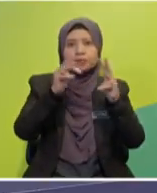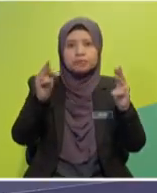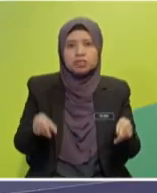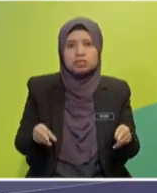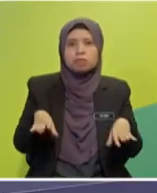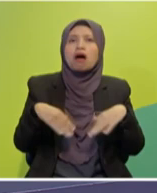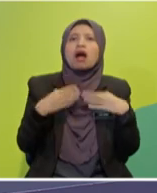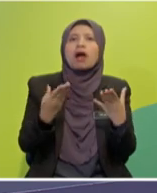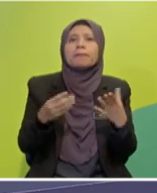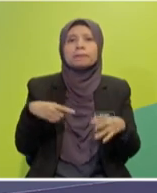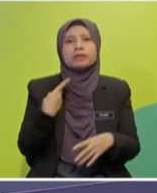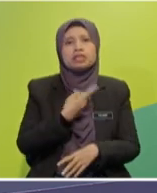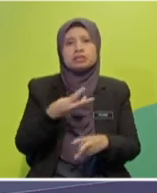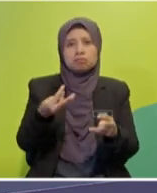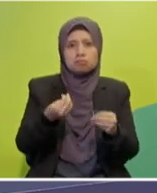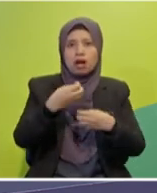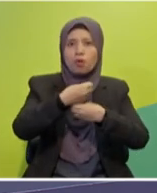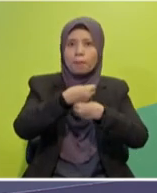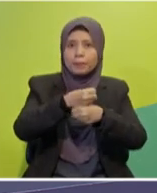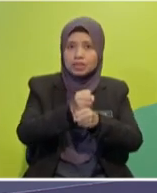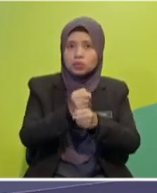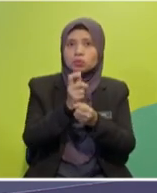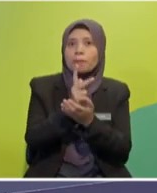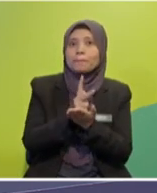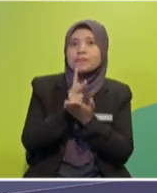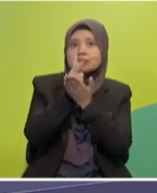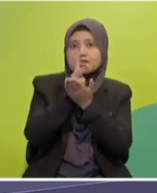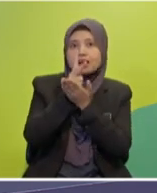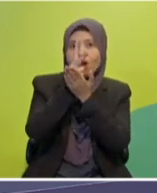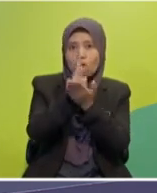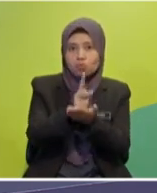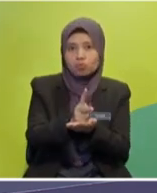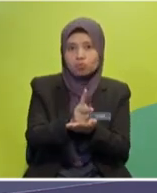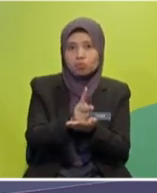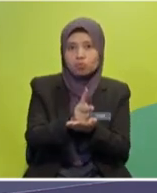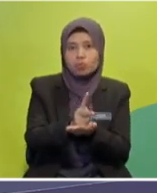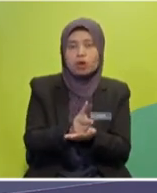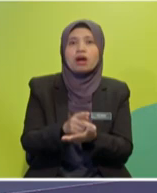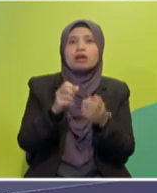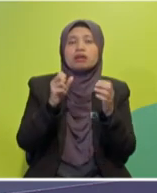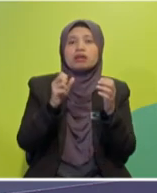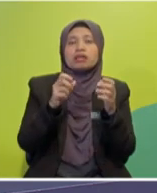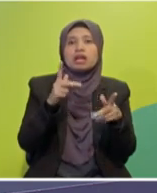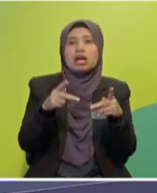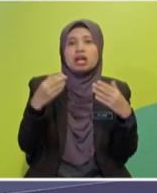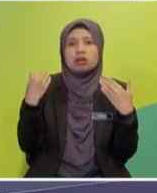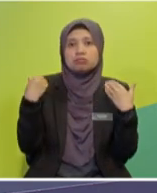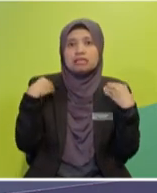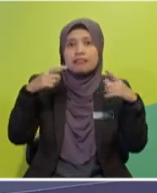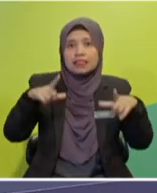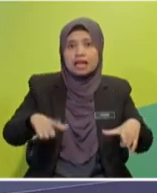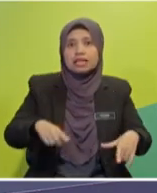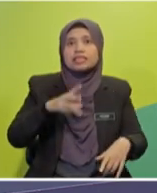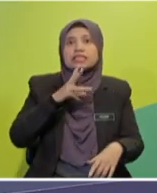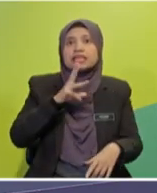membentuk perahu? Cantik kan? Cantik betul ni cikgu. Kalau ada air boleh dekat apa? Letak dekat air, main